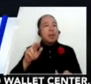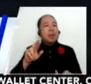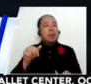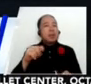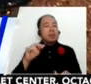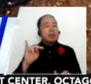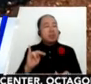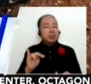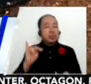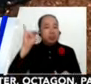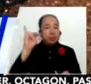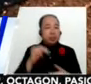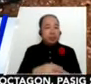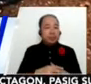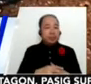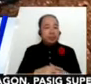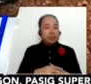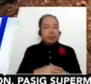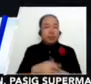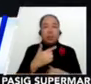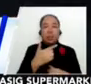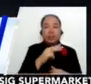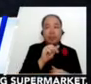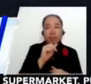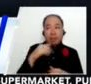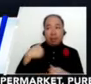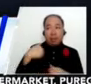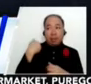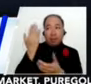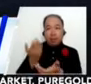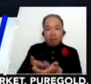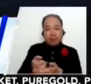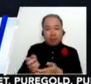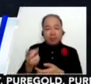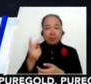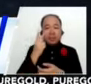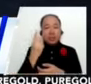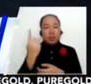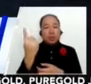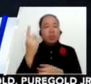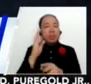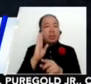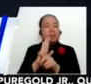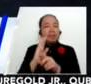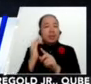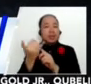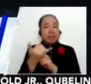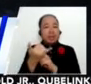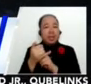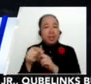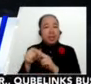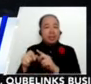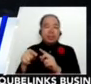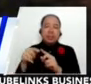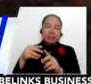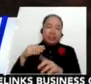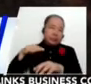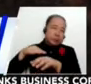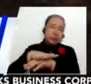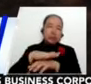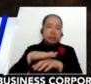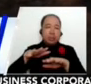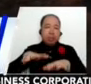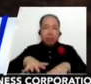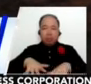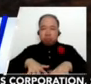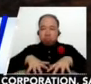nang marating ng GMA Integrated News. Isa ang barangay na ito sa bayan na nakararanas ng matinding pagbaha sa tuwing